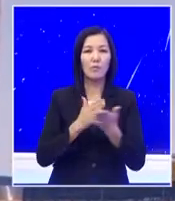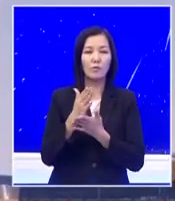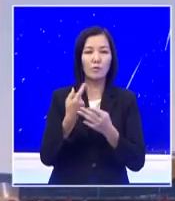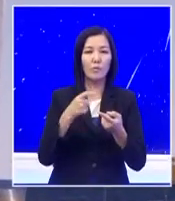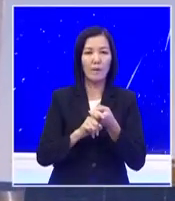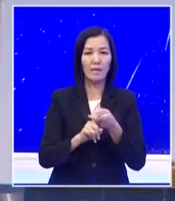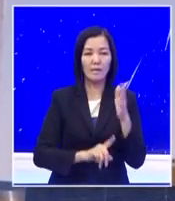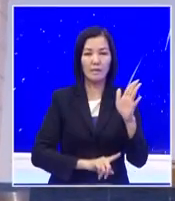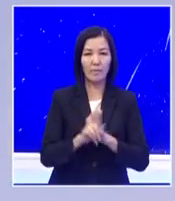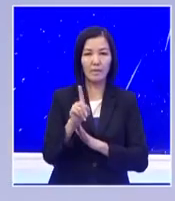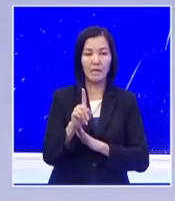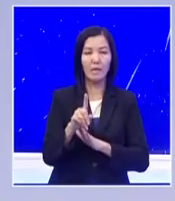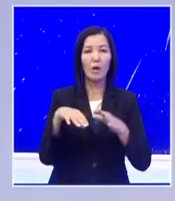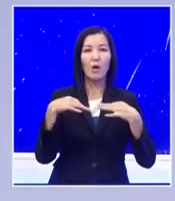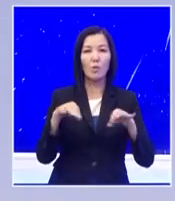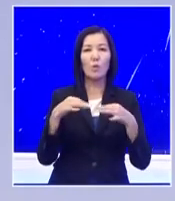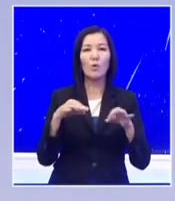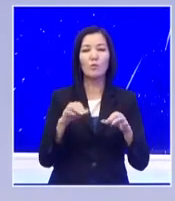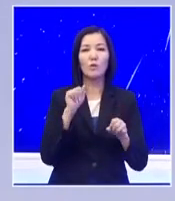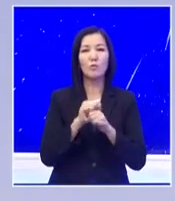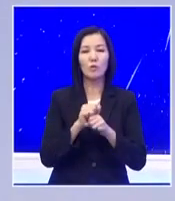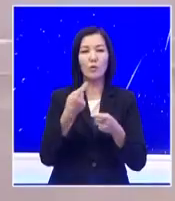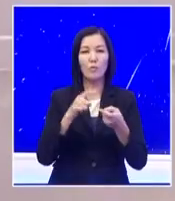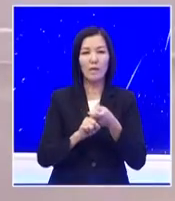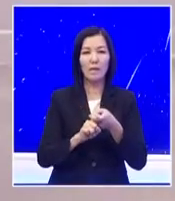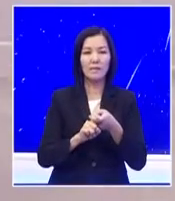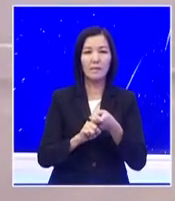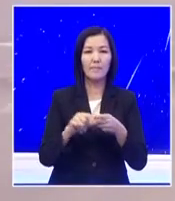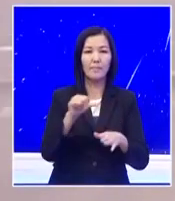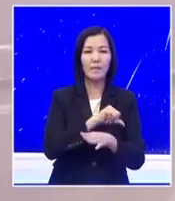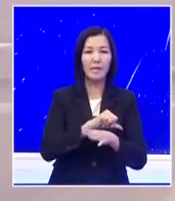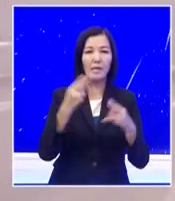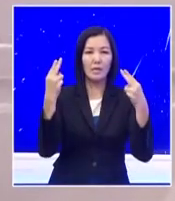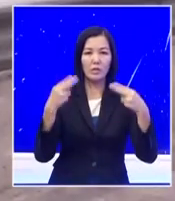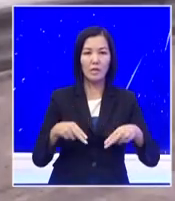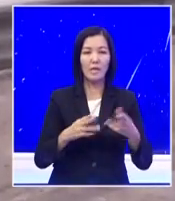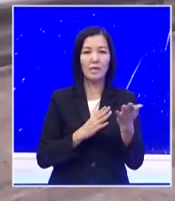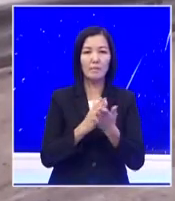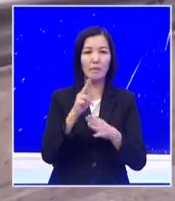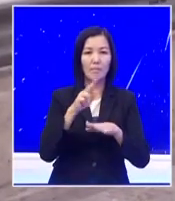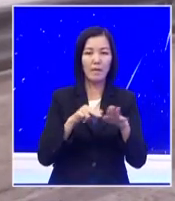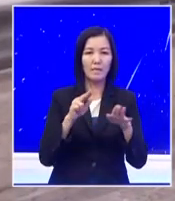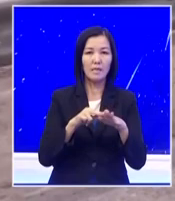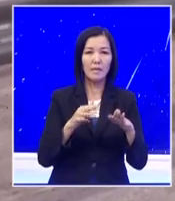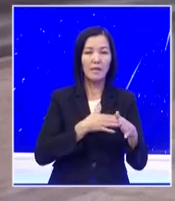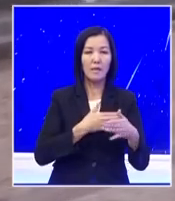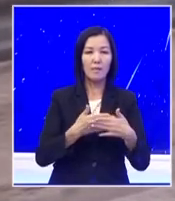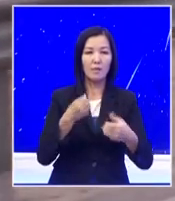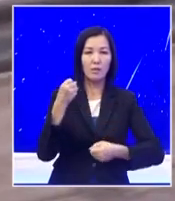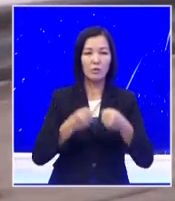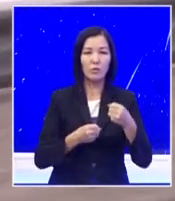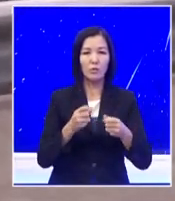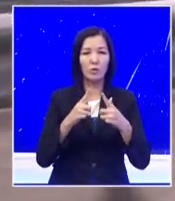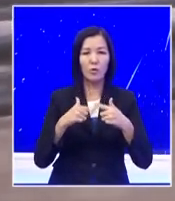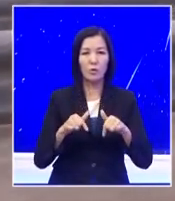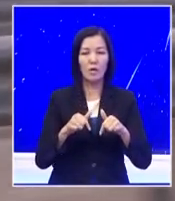өткізуіне байланысты туындады. Көлік қозғалысының тоқтап қалуына байланысты кеден шекара қызметі полиция бөлімімен белсенді жүргізушілерден